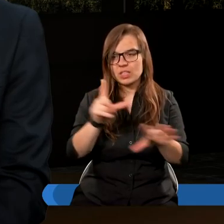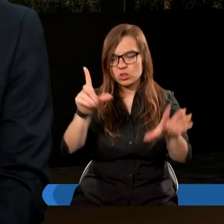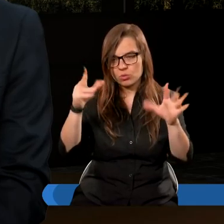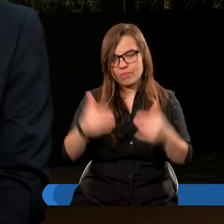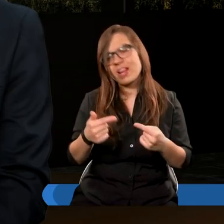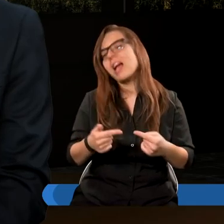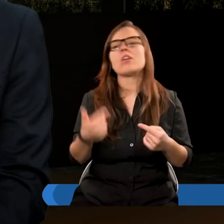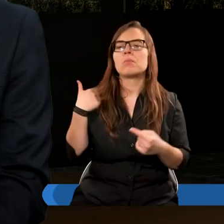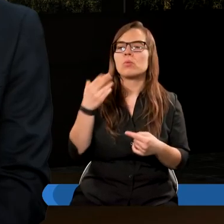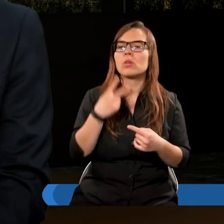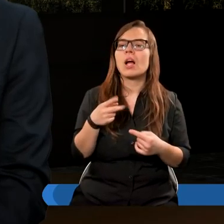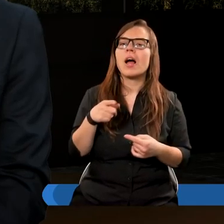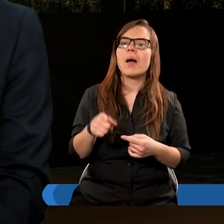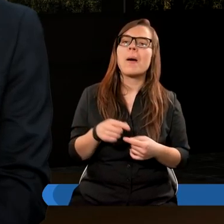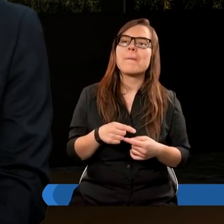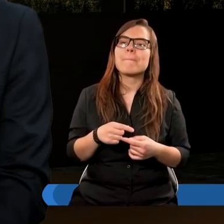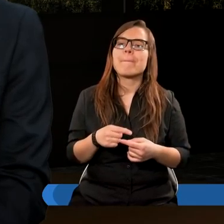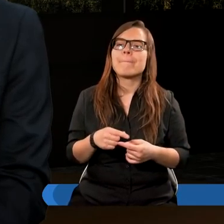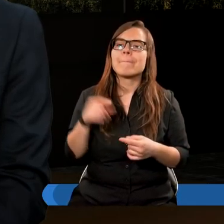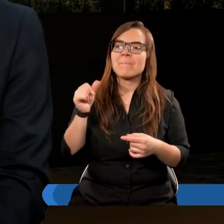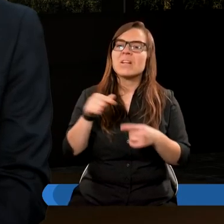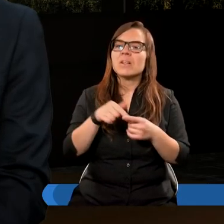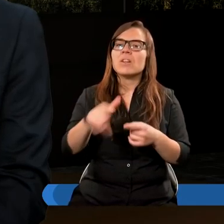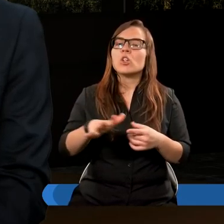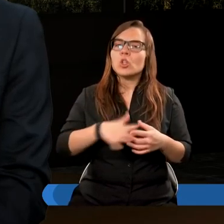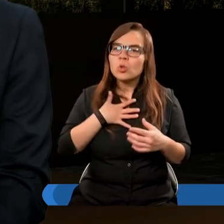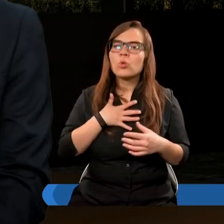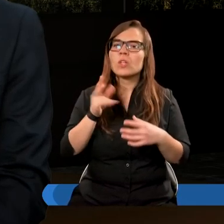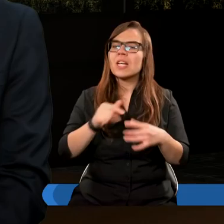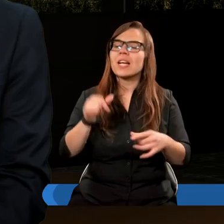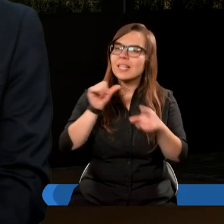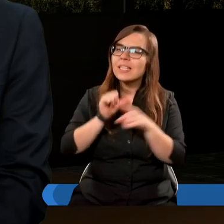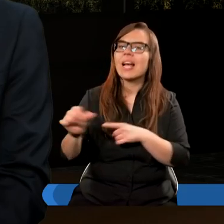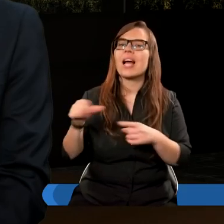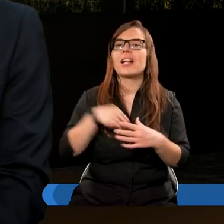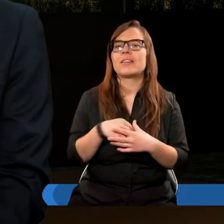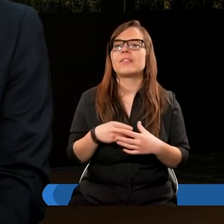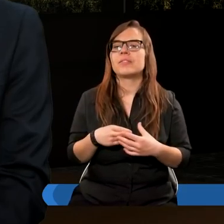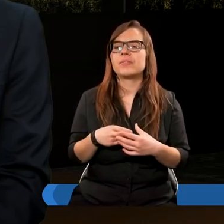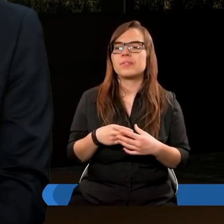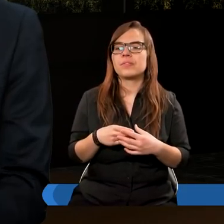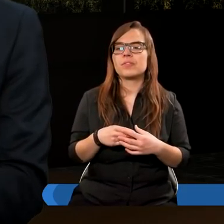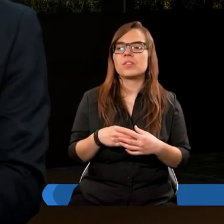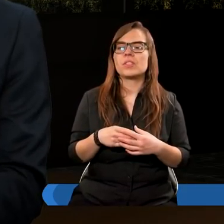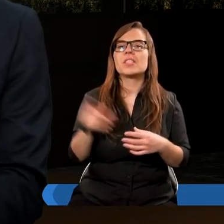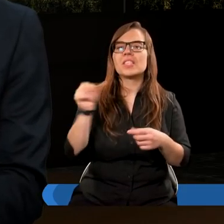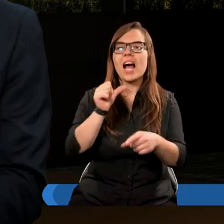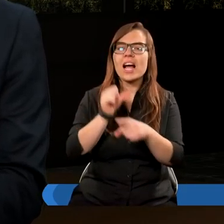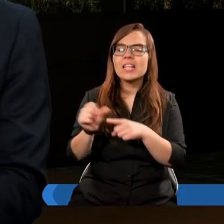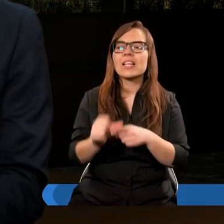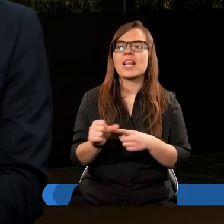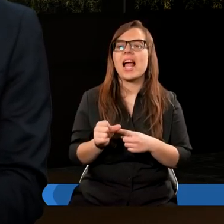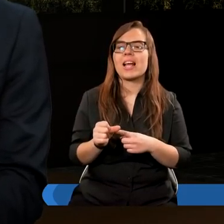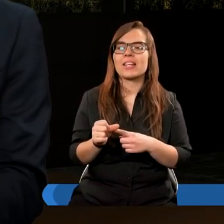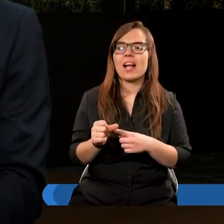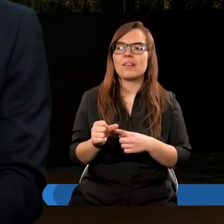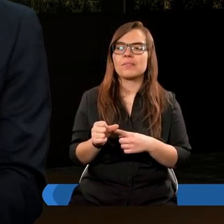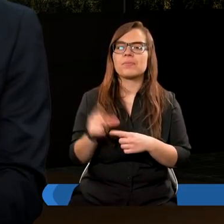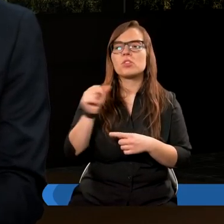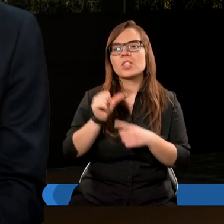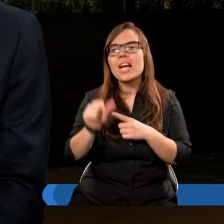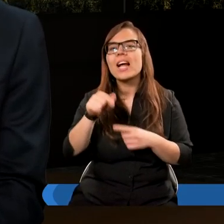Zatem Pan Jezus mówi, to nie od Ciebie zależy, tylko po prostu, jeżeli Ty we Mnie wierzysz, nie od tego, jaki Ty jesteś, ale